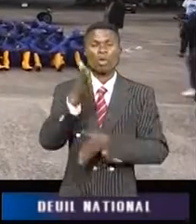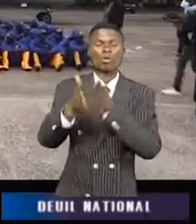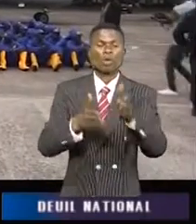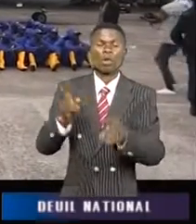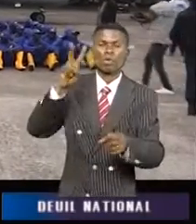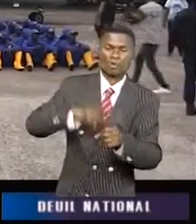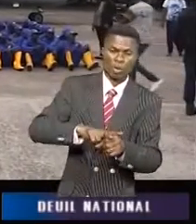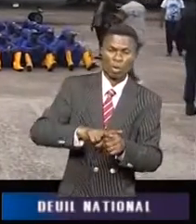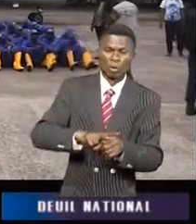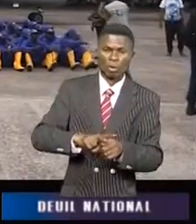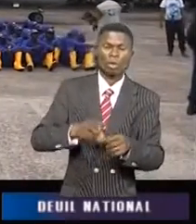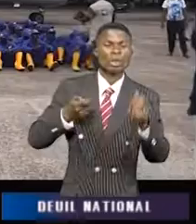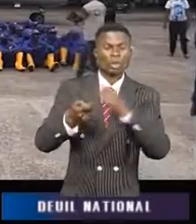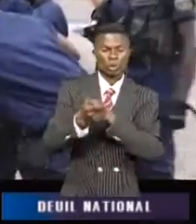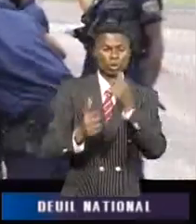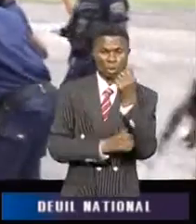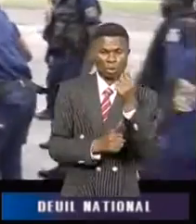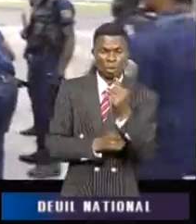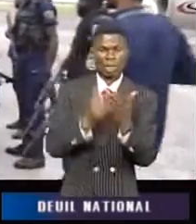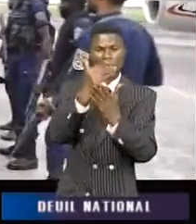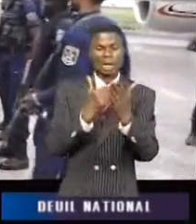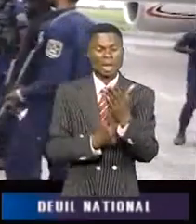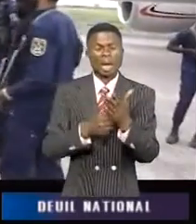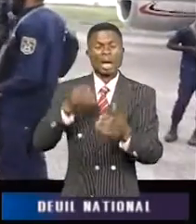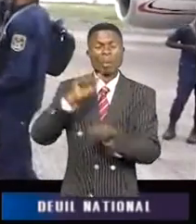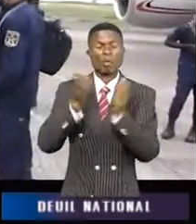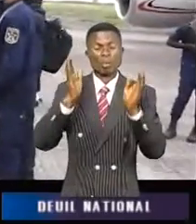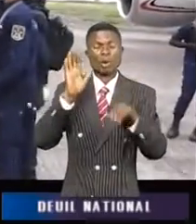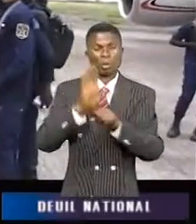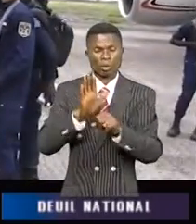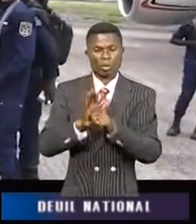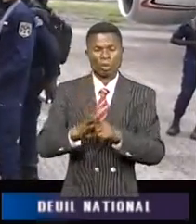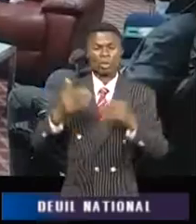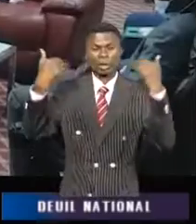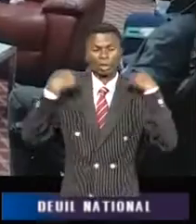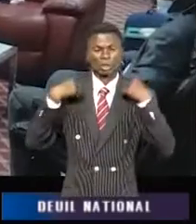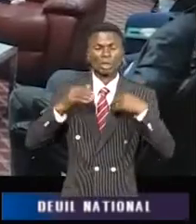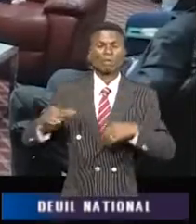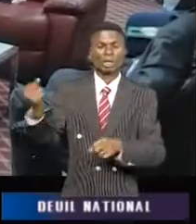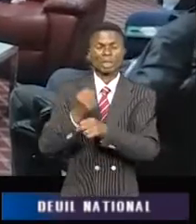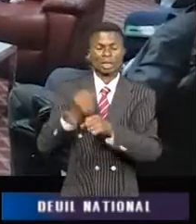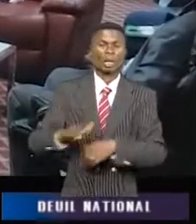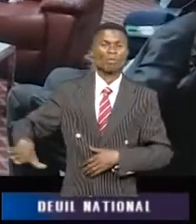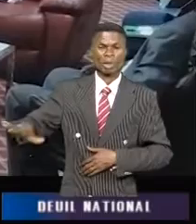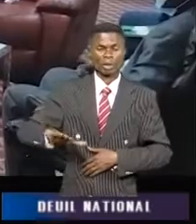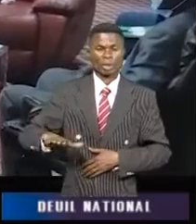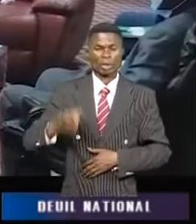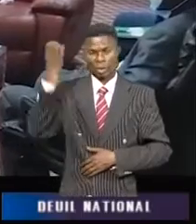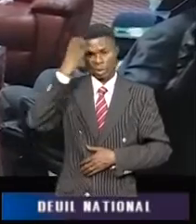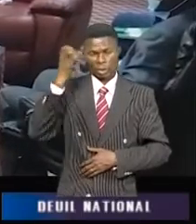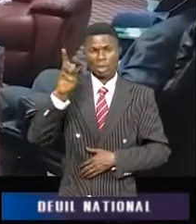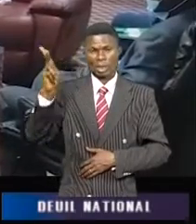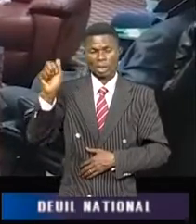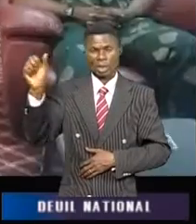viol, voire des tueries, la liste n'est pas exhaustive. Le commandant du service national, le général-major Jean-Pierre Kasongo